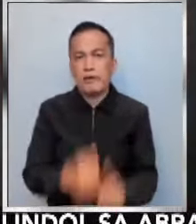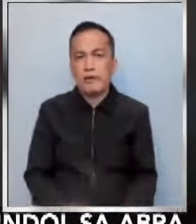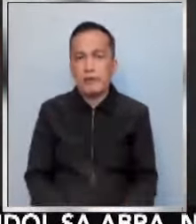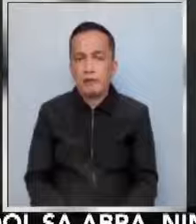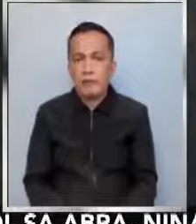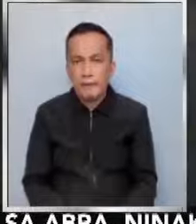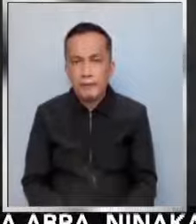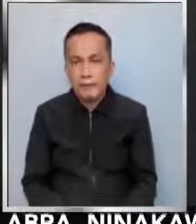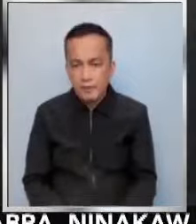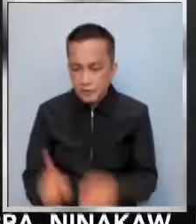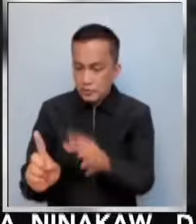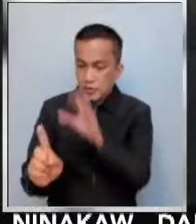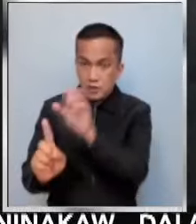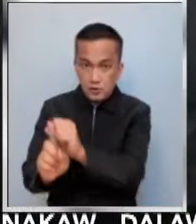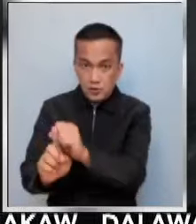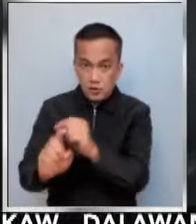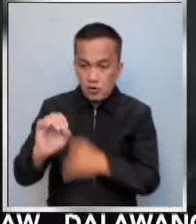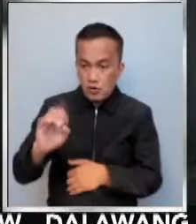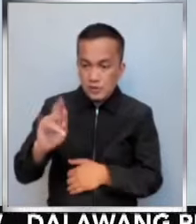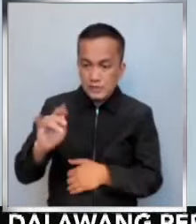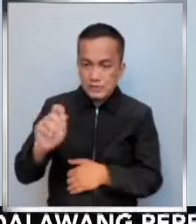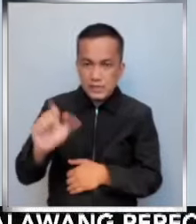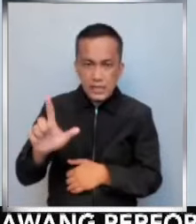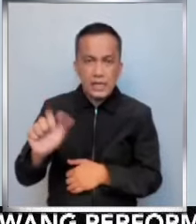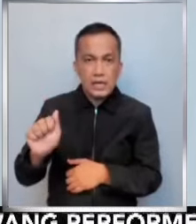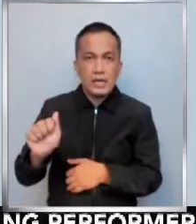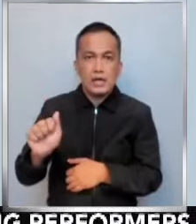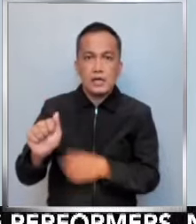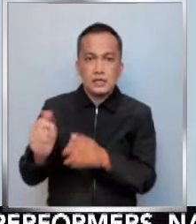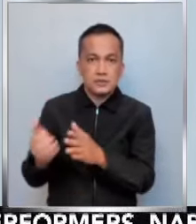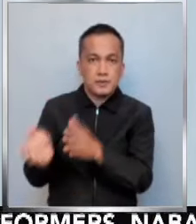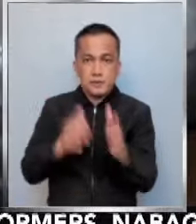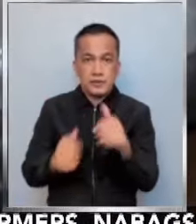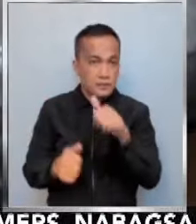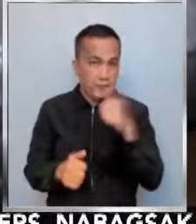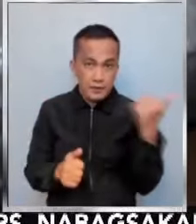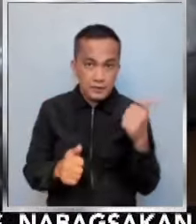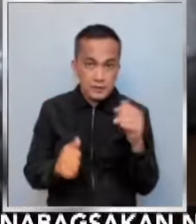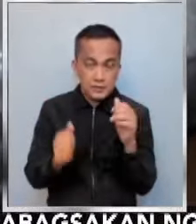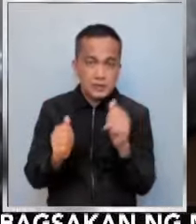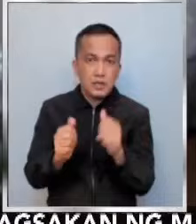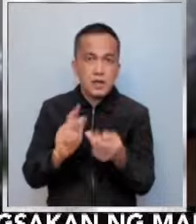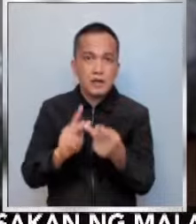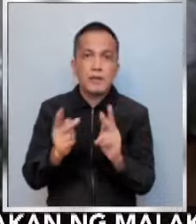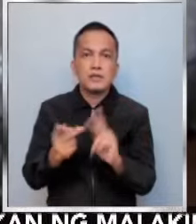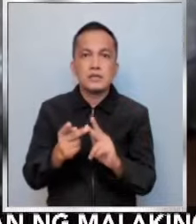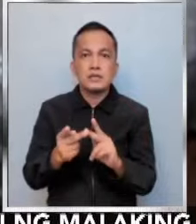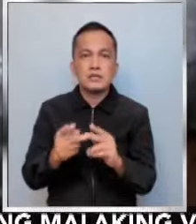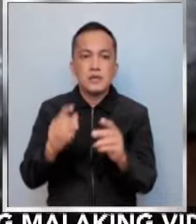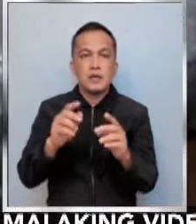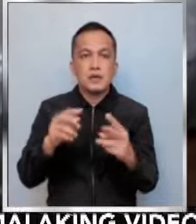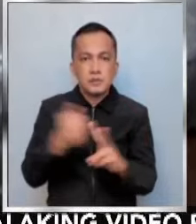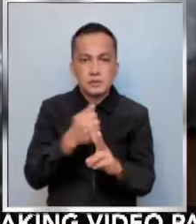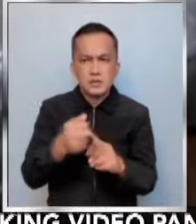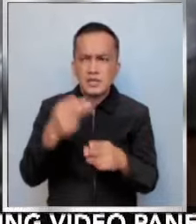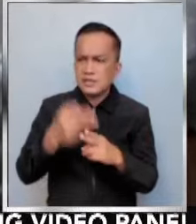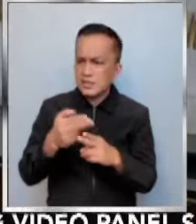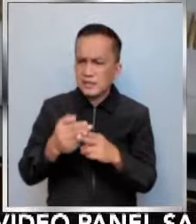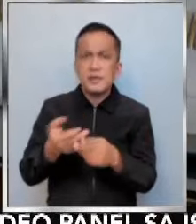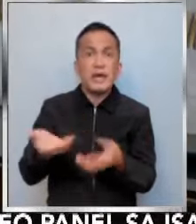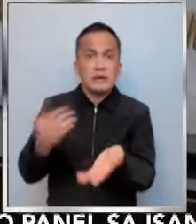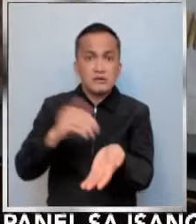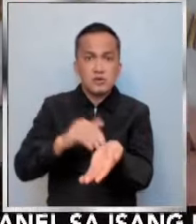pagkaka-aresto kay Ocasla, lumitaw ang isa pang suspect sa krimen. Ang umano'y dating kasosyo ng biktima na kinilala ng pulisya na si Dr. Ramonito